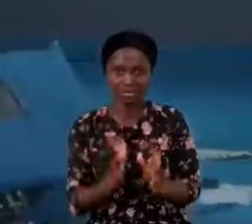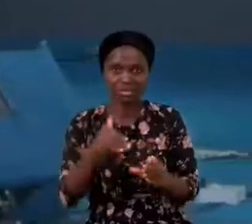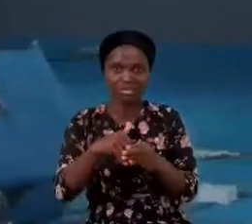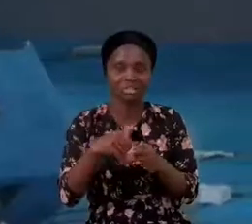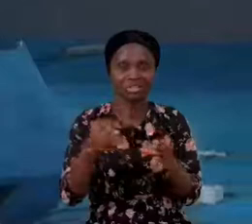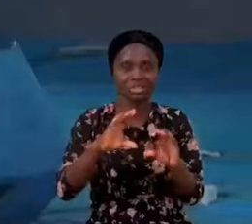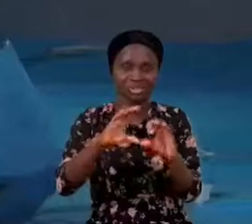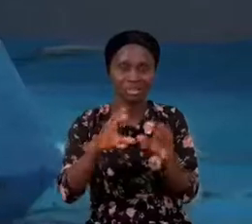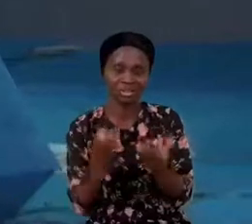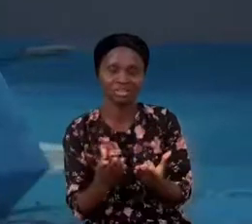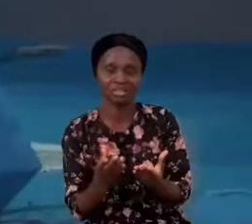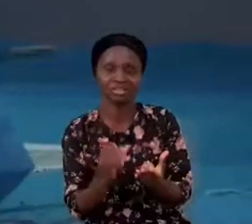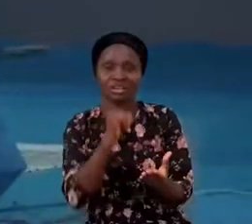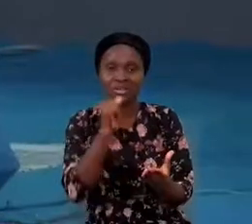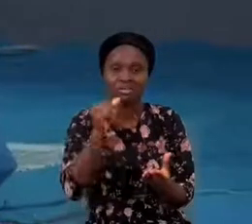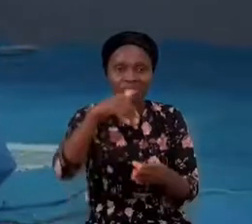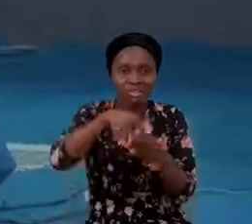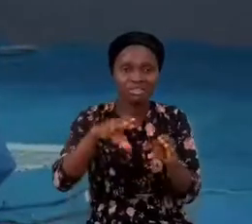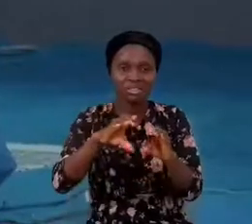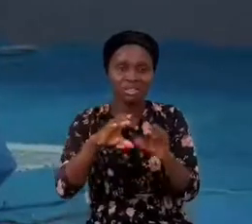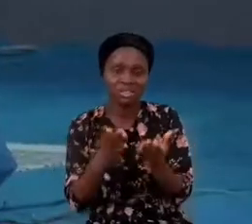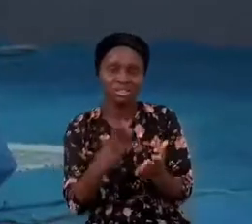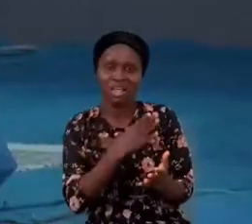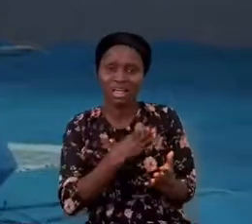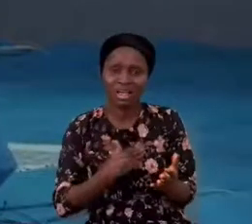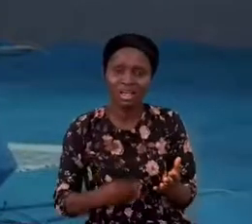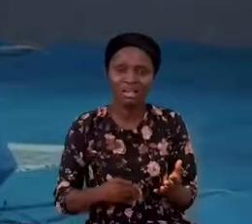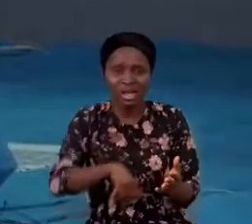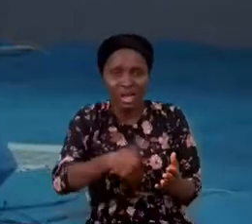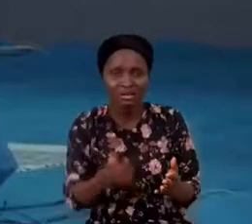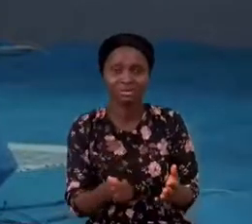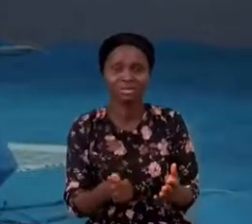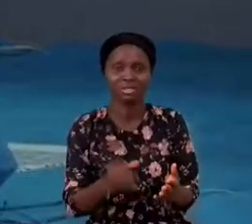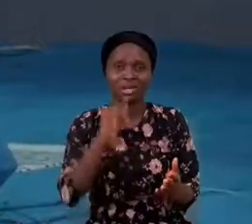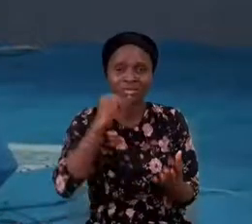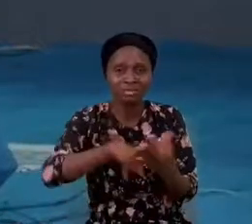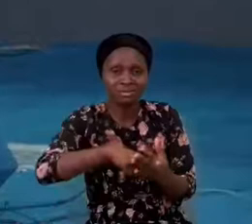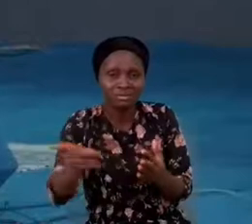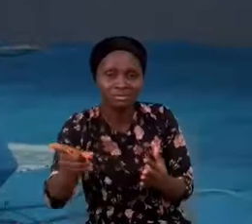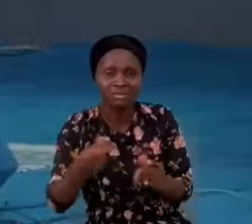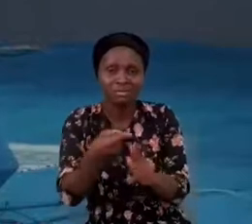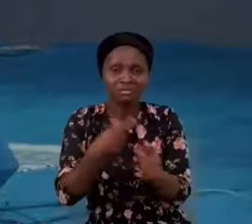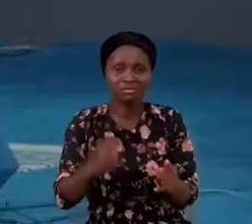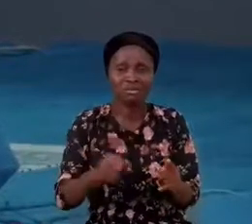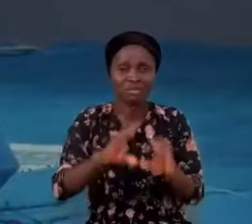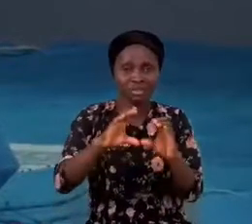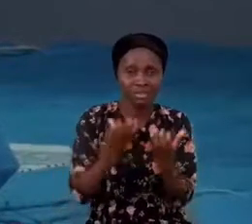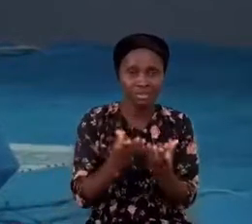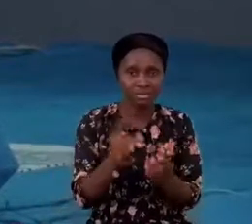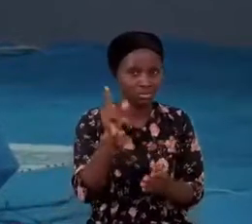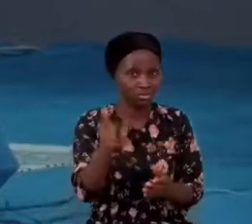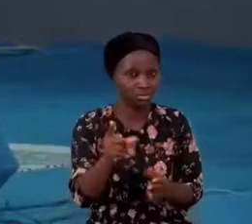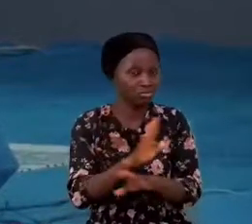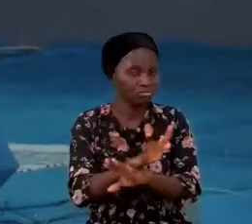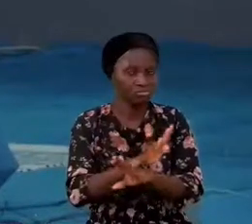dérangé. Elle n'est pas distraite par les nouvelles, par les choses qui se passent. Pourquoi? Parce que